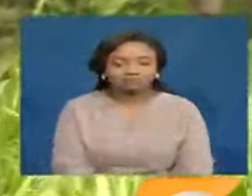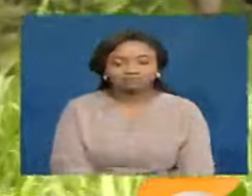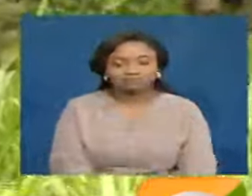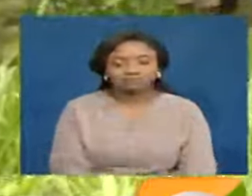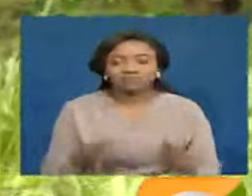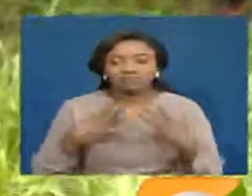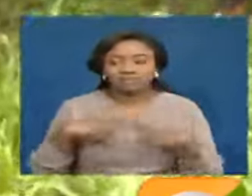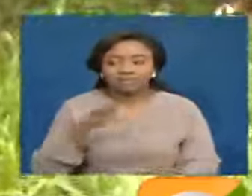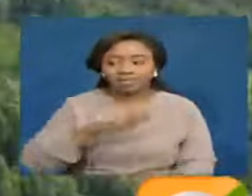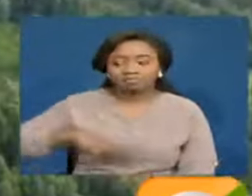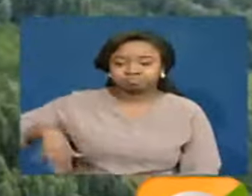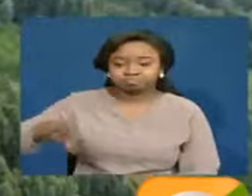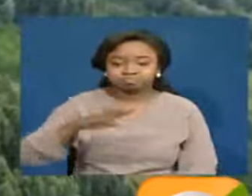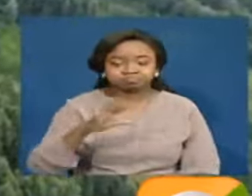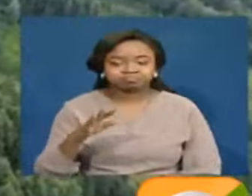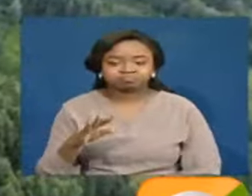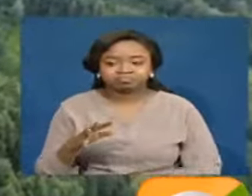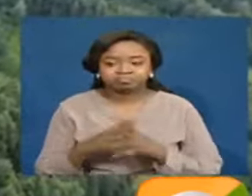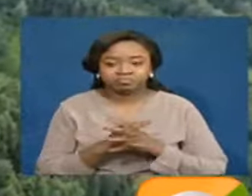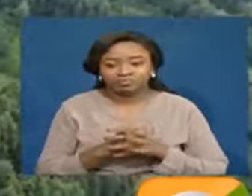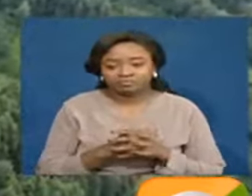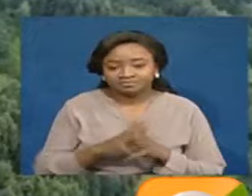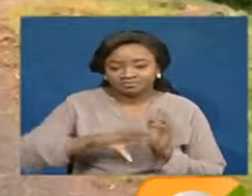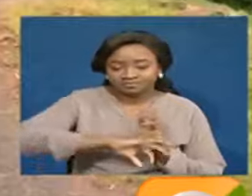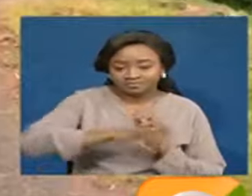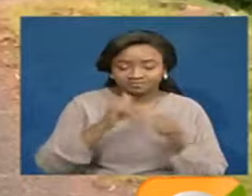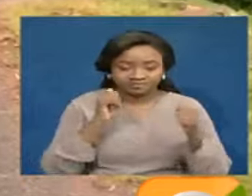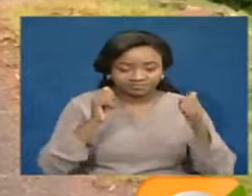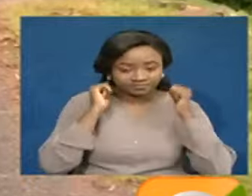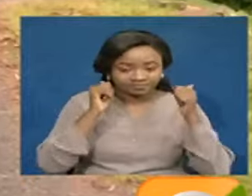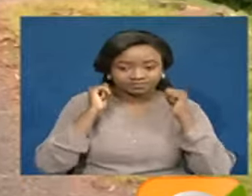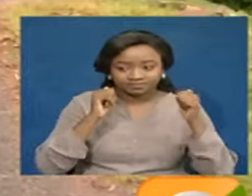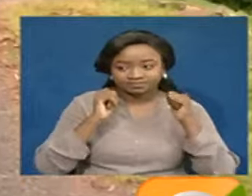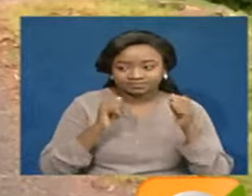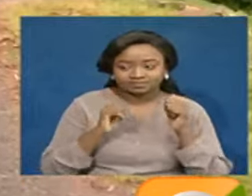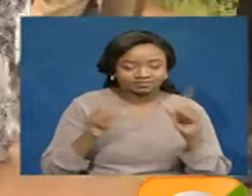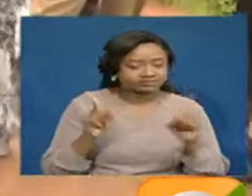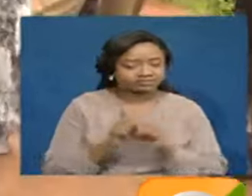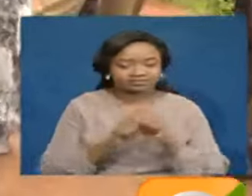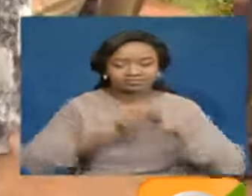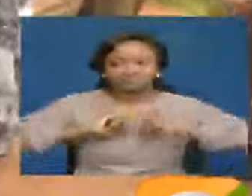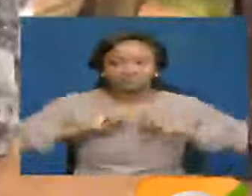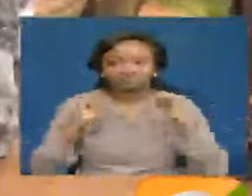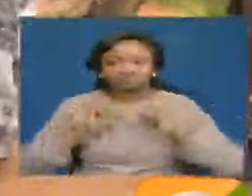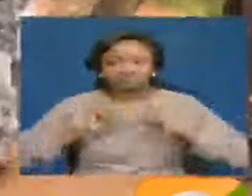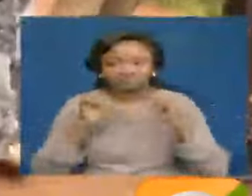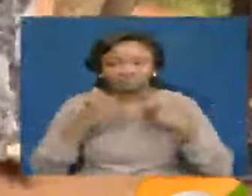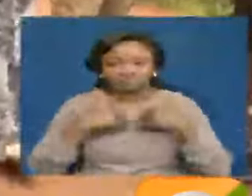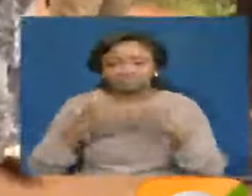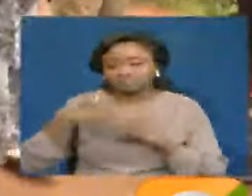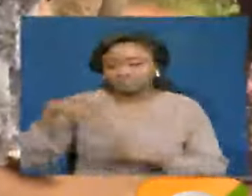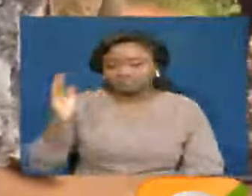Wenyeji wa kijiji cha Nyamemiso, Nyaribari Masaba, kaunti ya Nyamira, hawakuachwa nyuma.